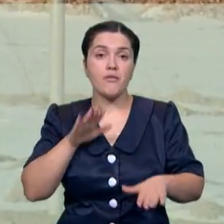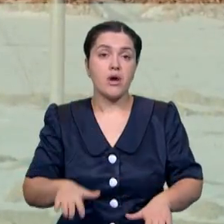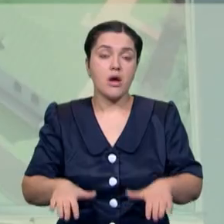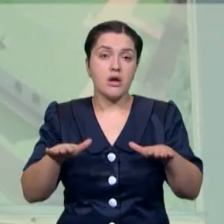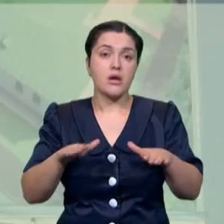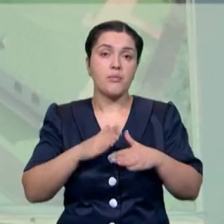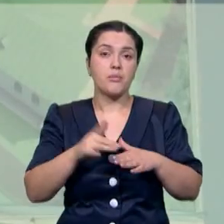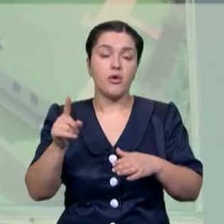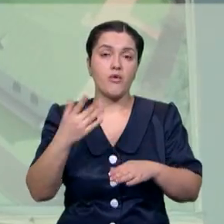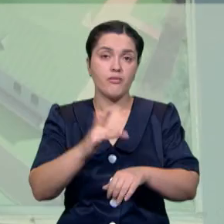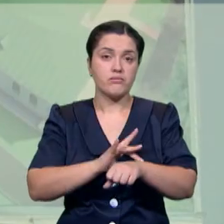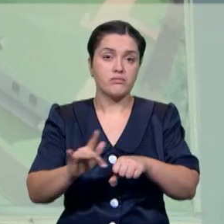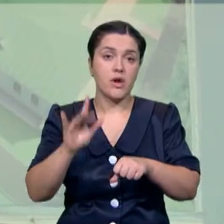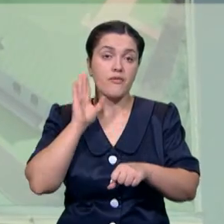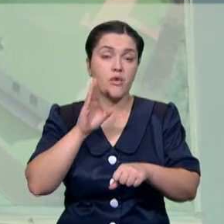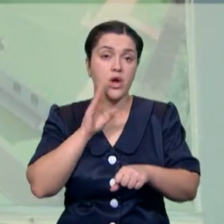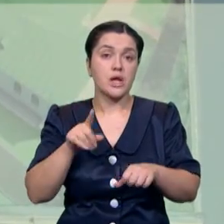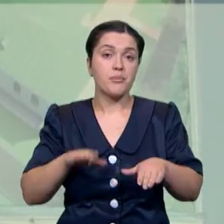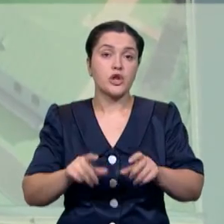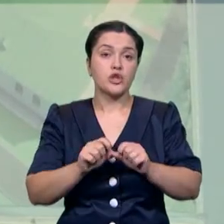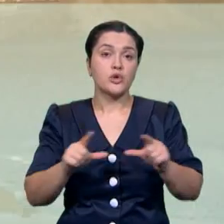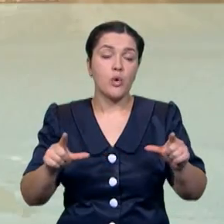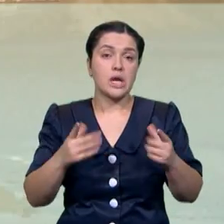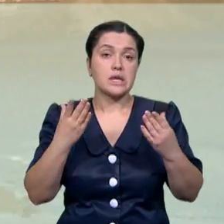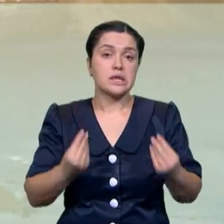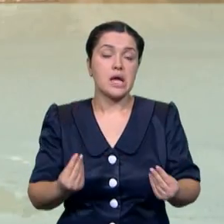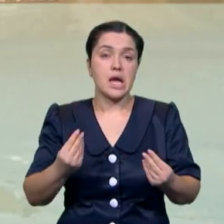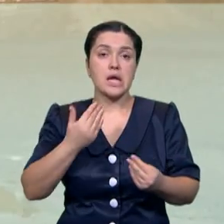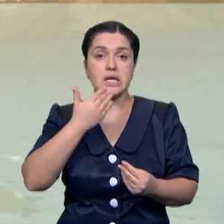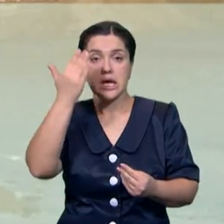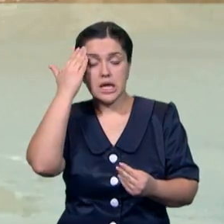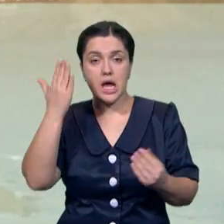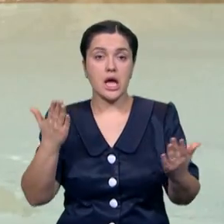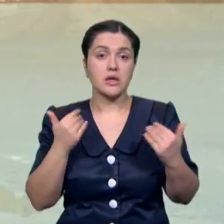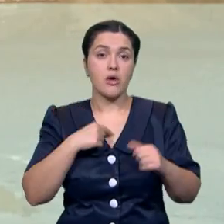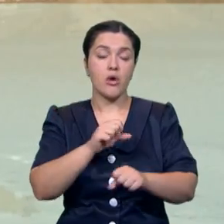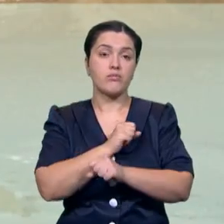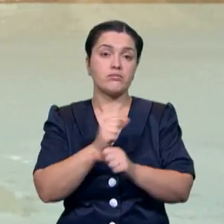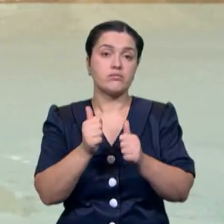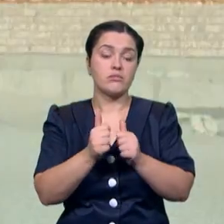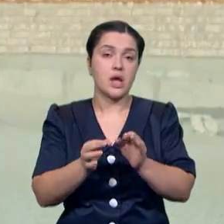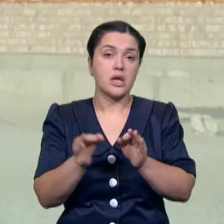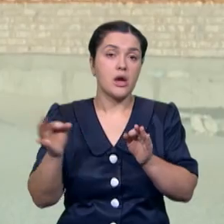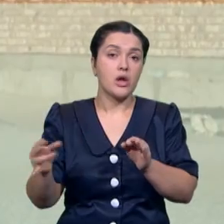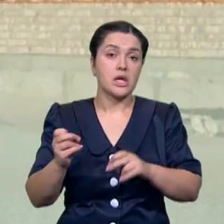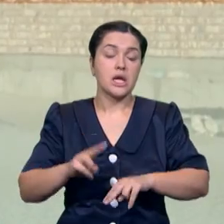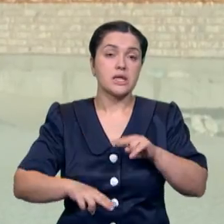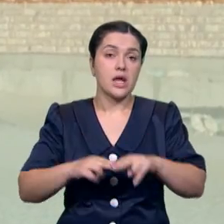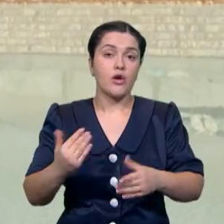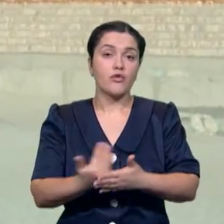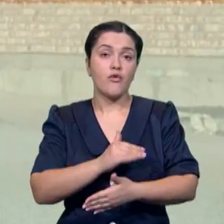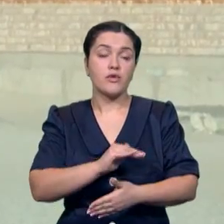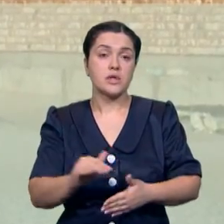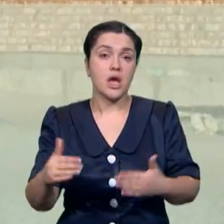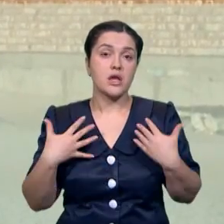реки Сырдарья смыло водой. С тех пор местные школьники в дни летних каникул вынуждены отдыхать в соседних районах. На строительство